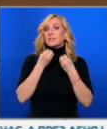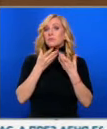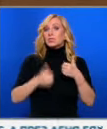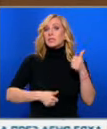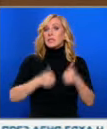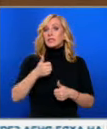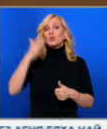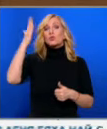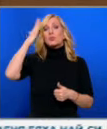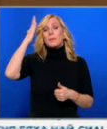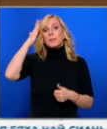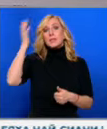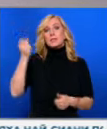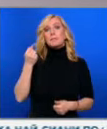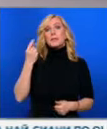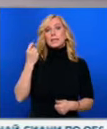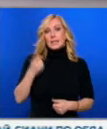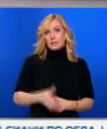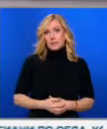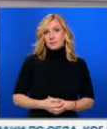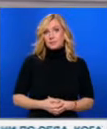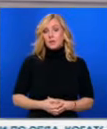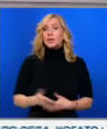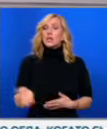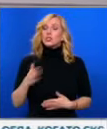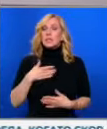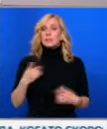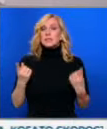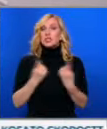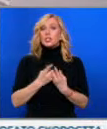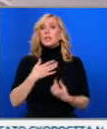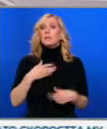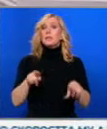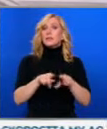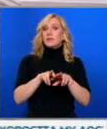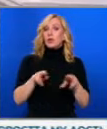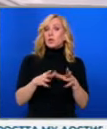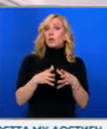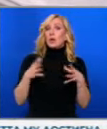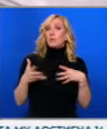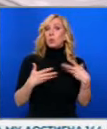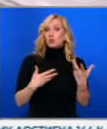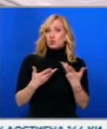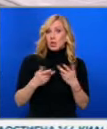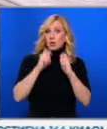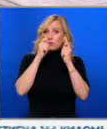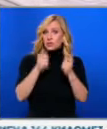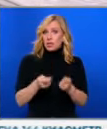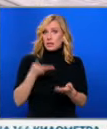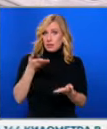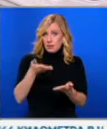за служебен министър-председател. Ще имаме среща с Има такъв народ, с най-голямото отношение и уважение